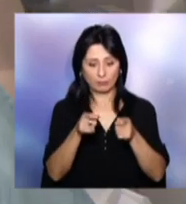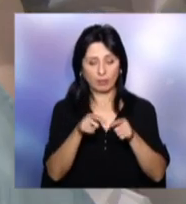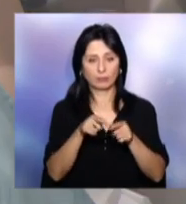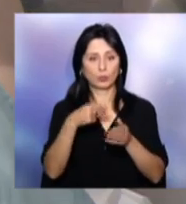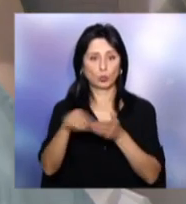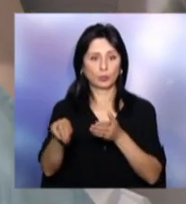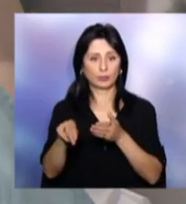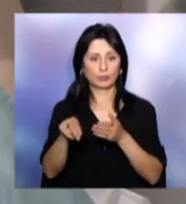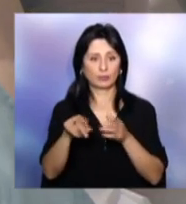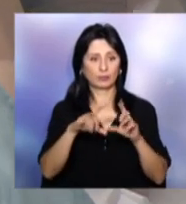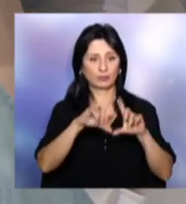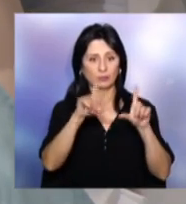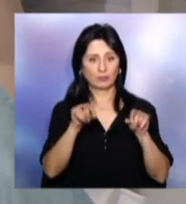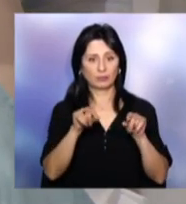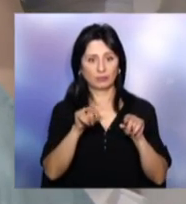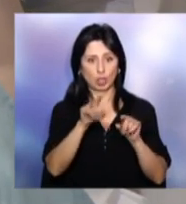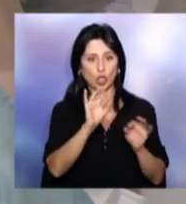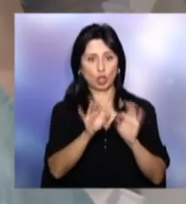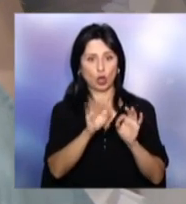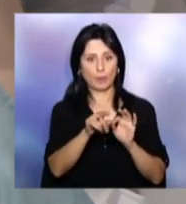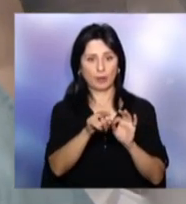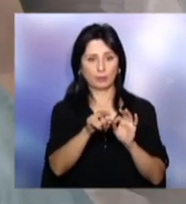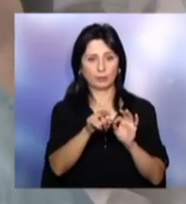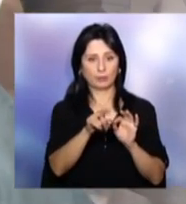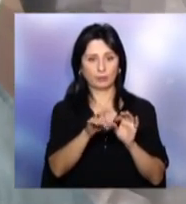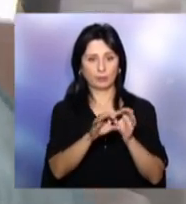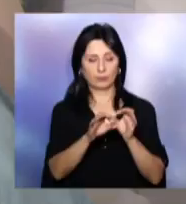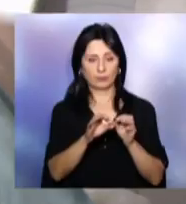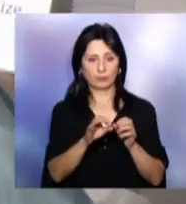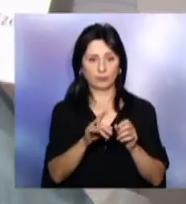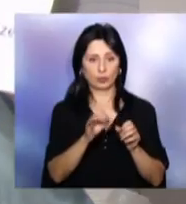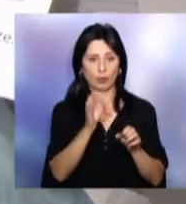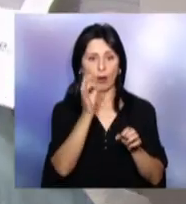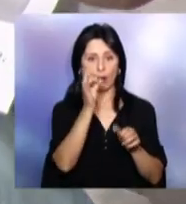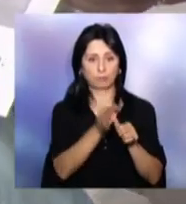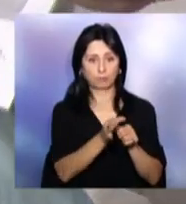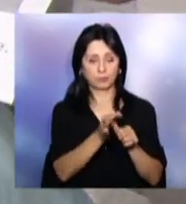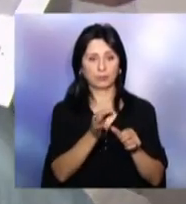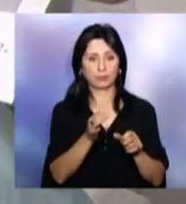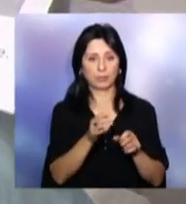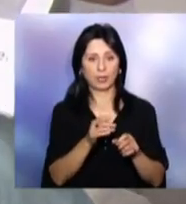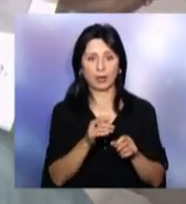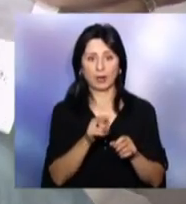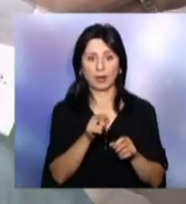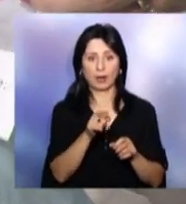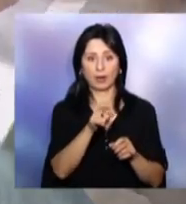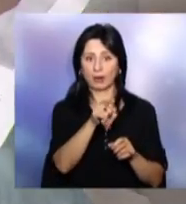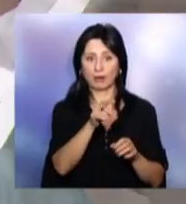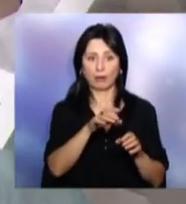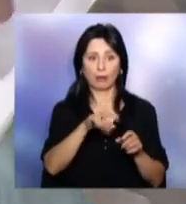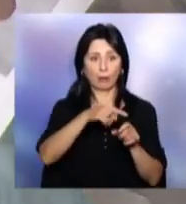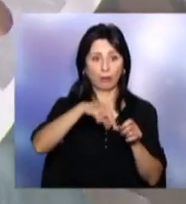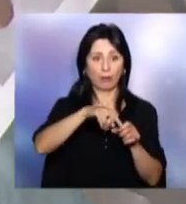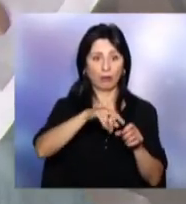საზომს, ამ შემთხვევაში ეს არის ნორმა. როდესაც მოერგებ, ახლა გაჩვენებთ თქვათ ის რაც არ არის ნორმა. აი ეს არ არის